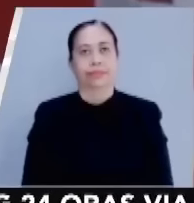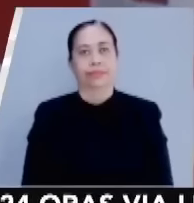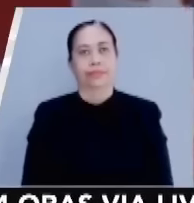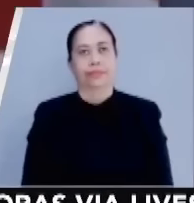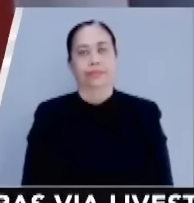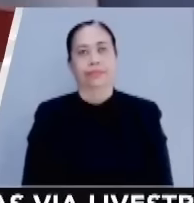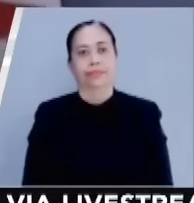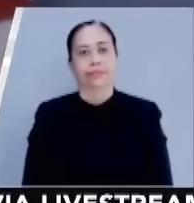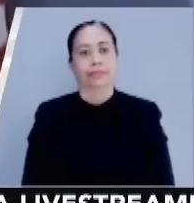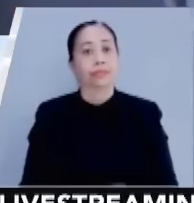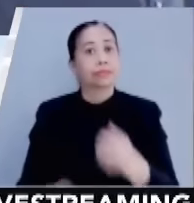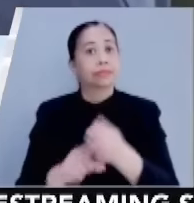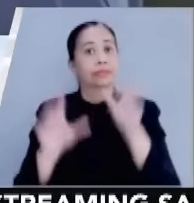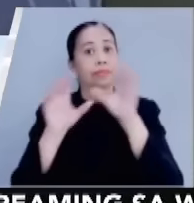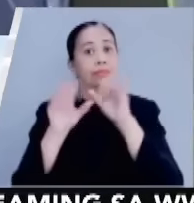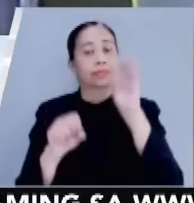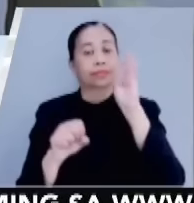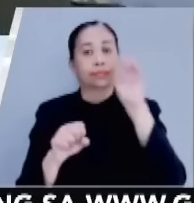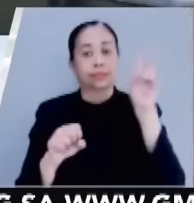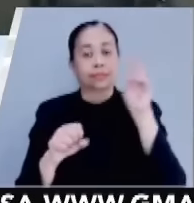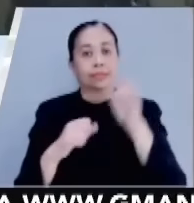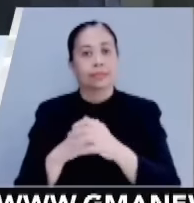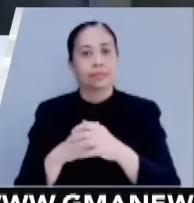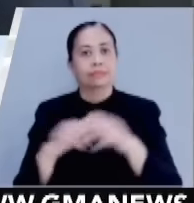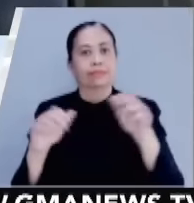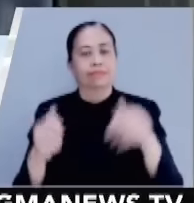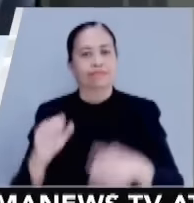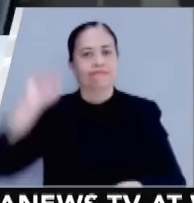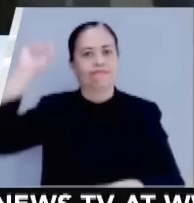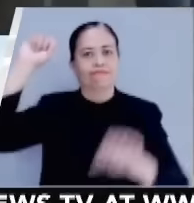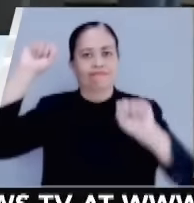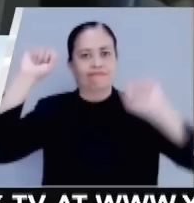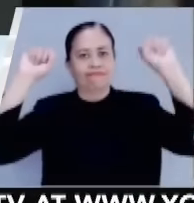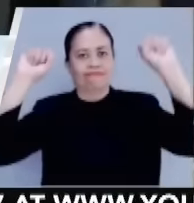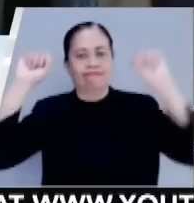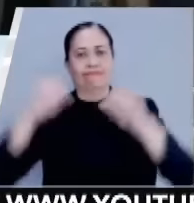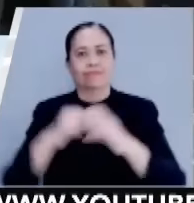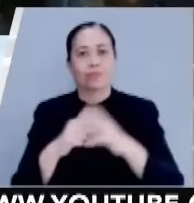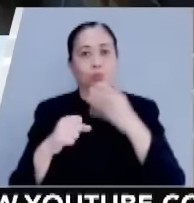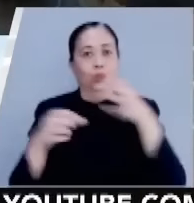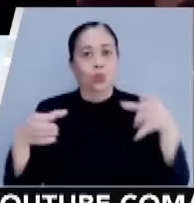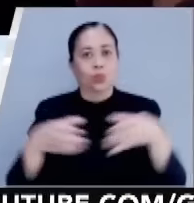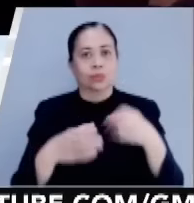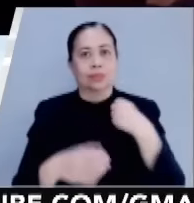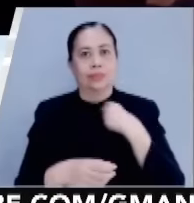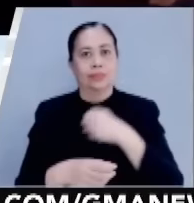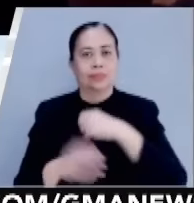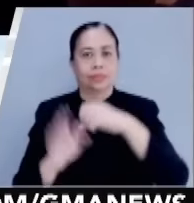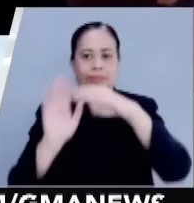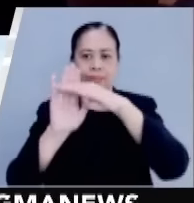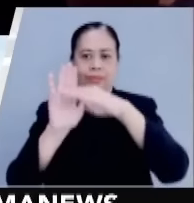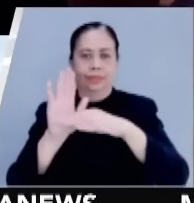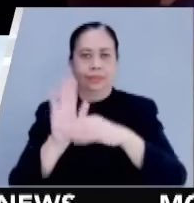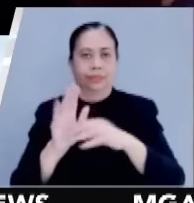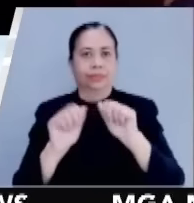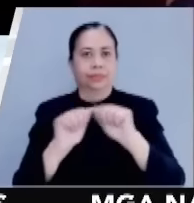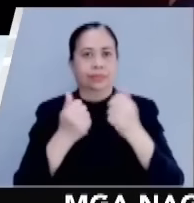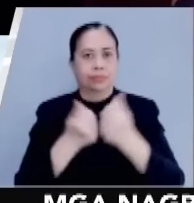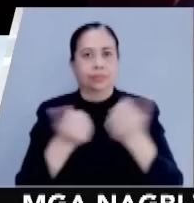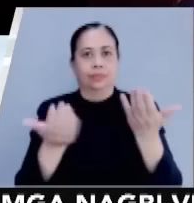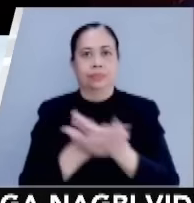Mismong si Pangulong Bongbong Marcos ang nagtaas na mga kamay ng bubuo sa senatorial candidates ng Alyansa para sa Bagong